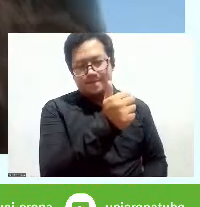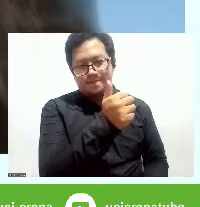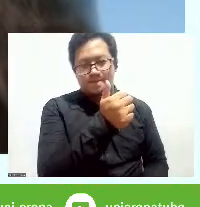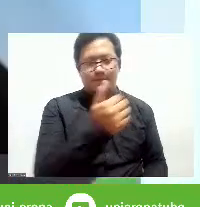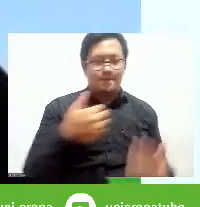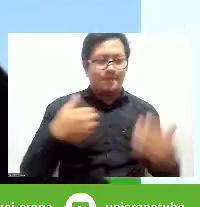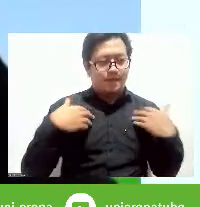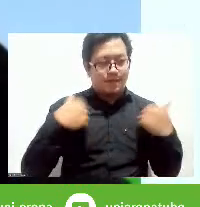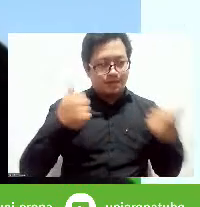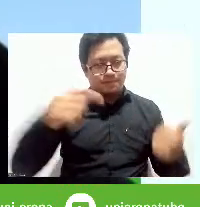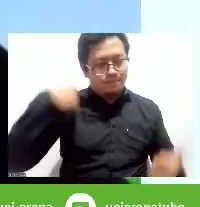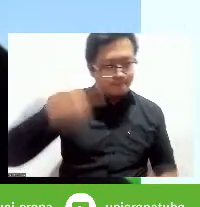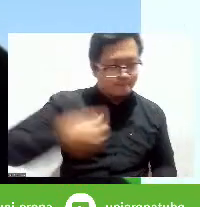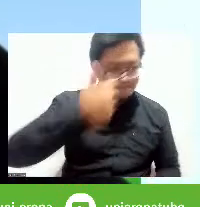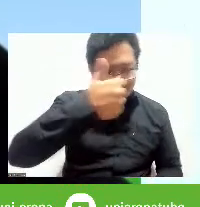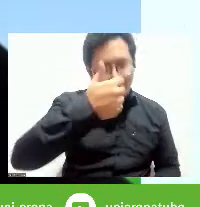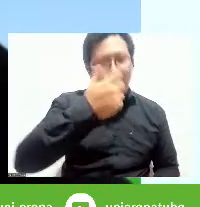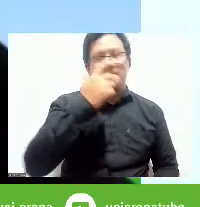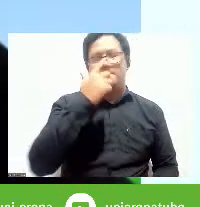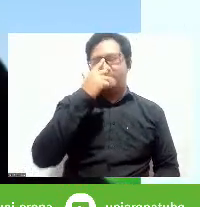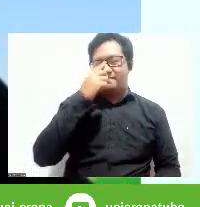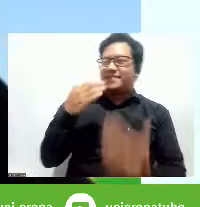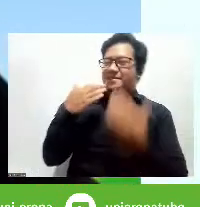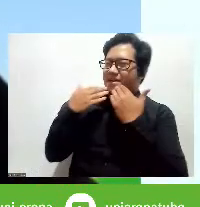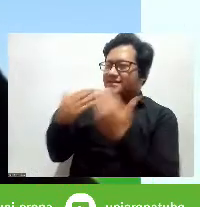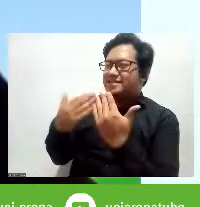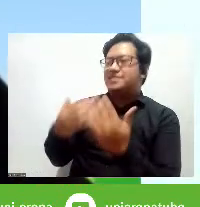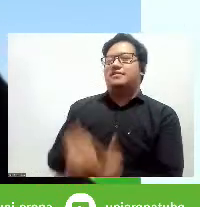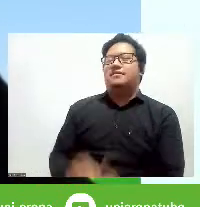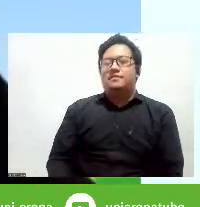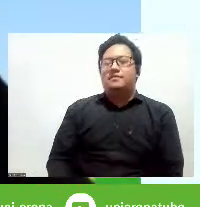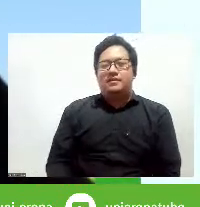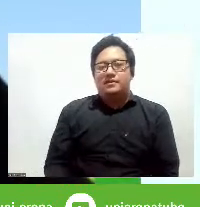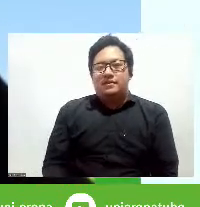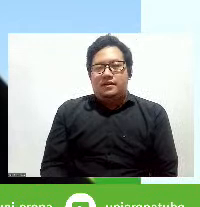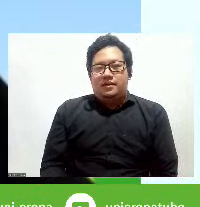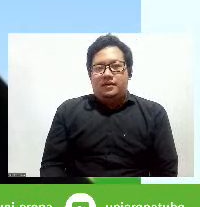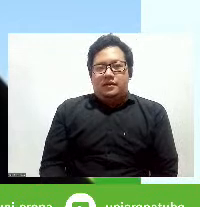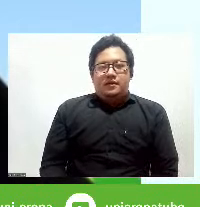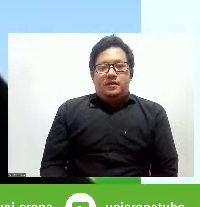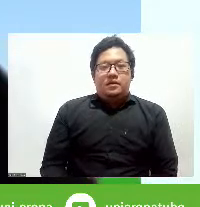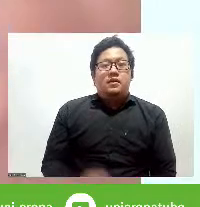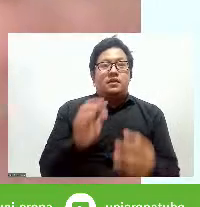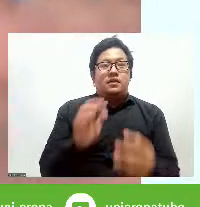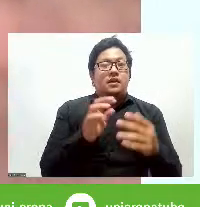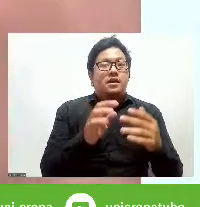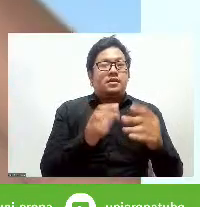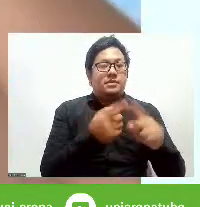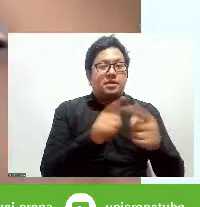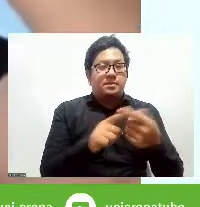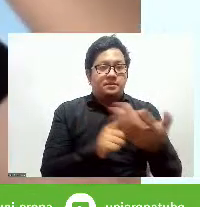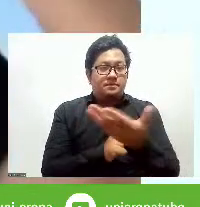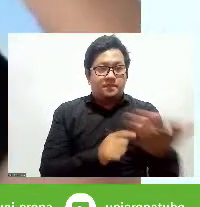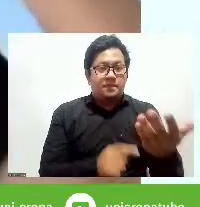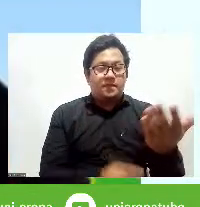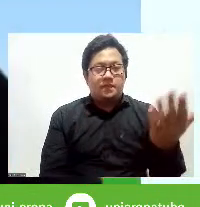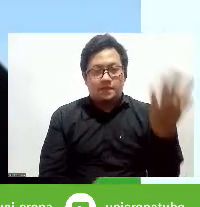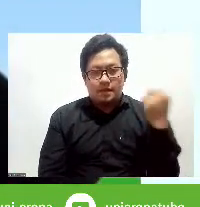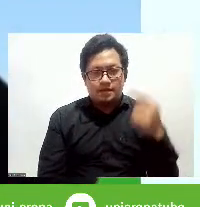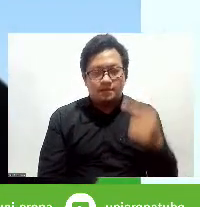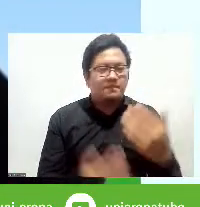udah deh Terima kasih Terima kasih banyak untuk temen tadi yang udah ikutan join juga di